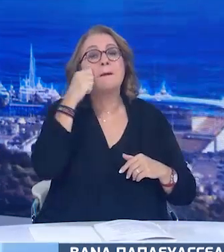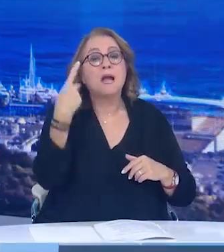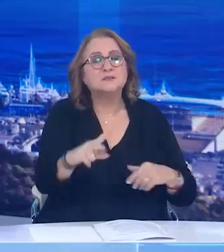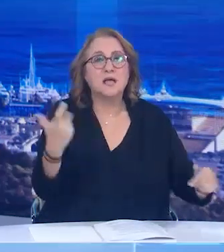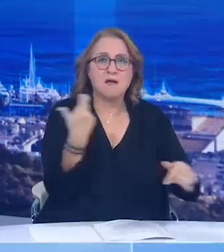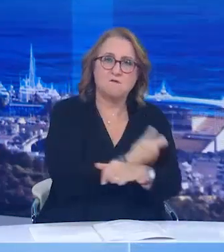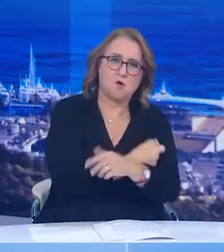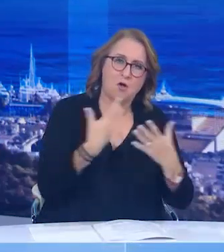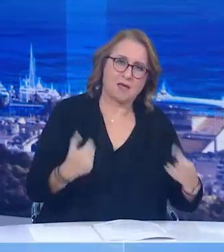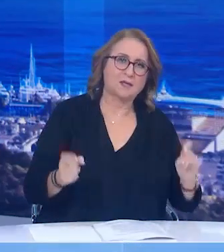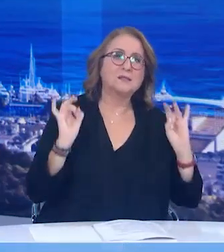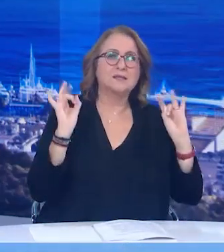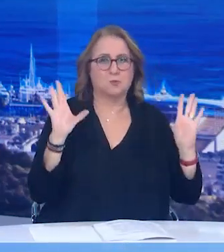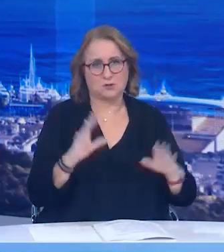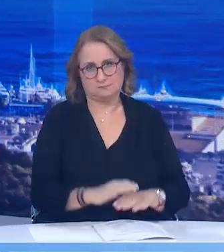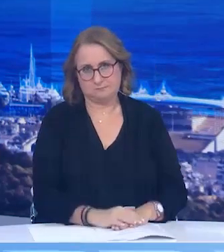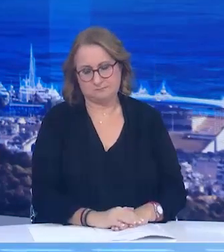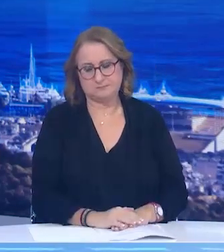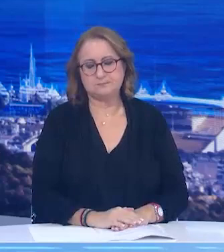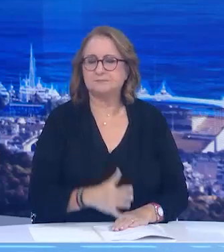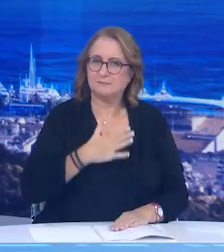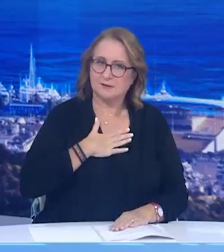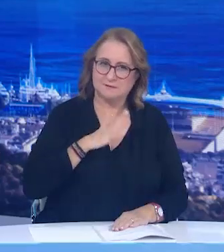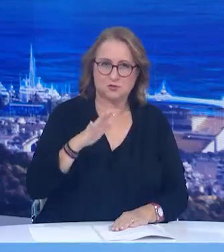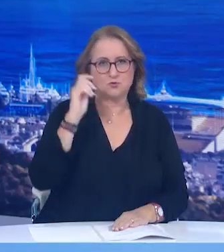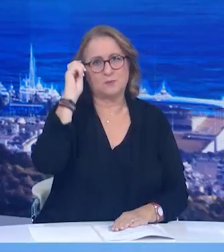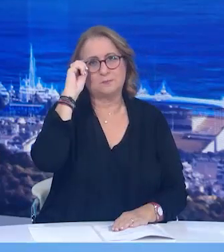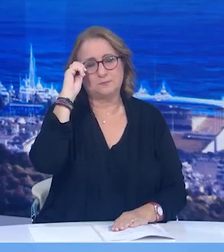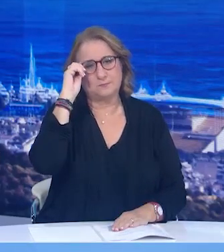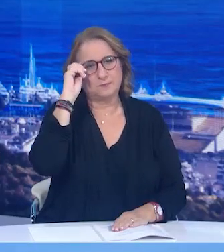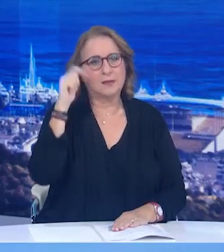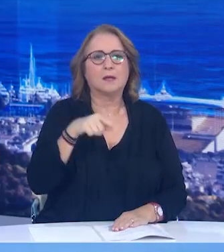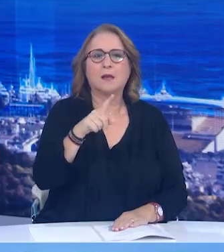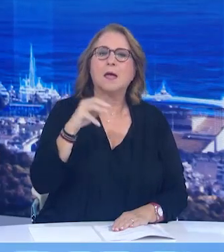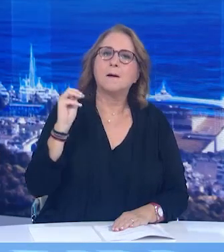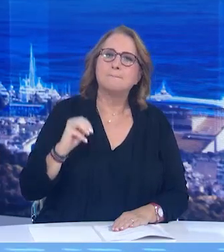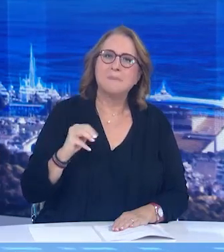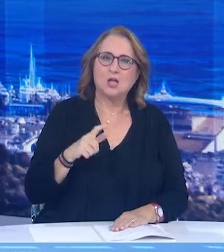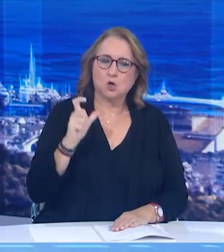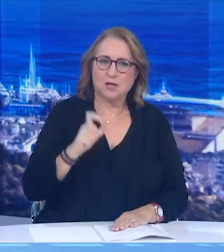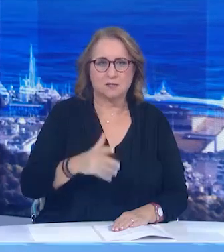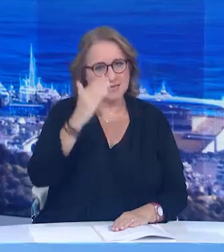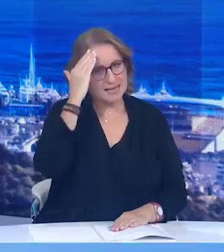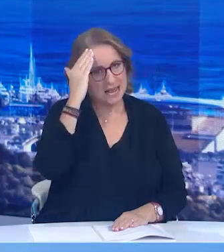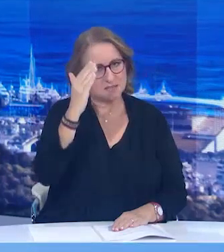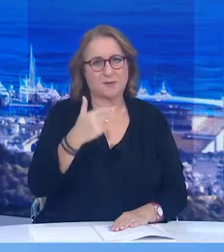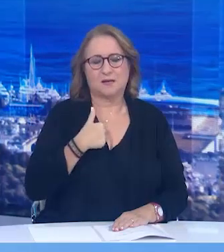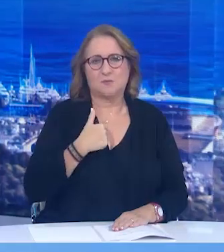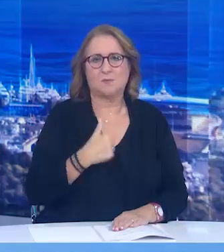ερωτήσεις. Ευχαριστούμε πολύ, κυρία Παπαευαγγέλου. Το λόγο έχει ο κύριος Μαγιορκίνης. Καλησπέρα σας και από